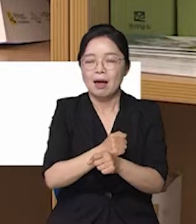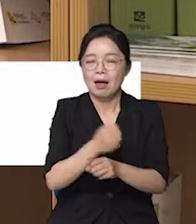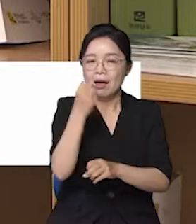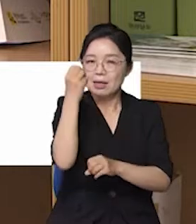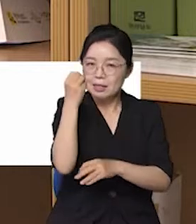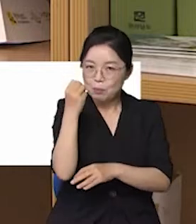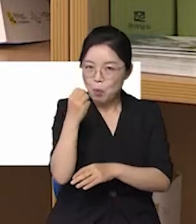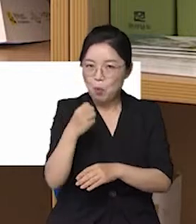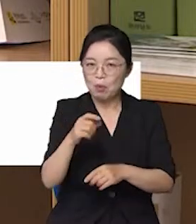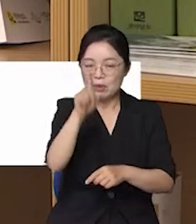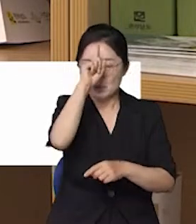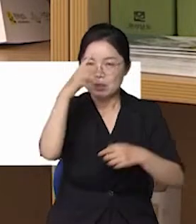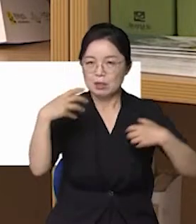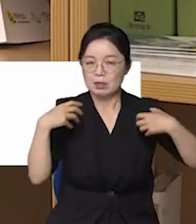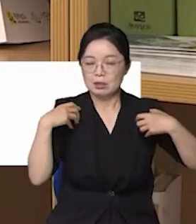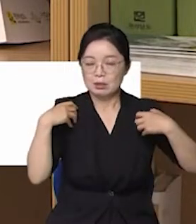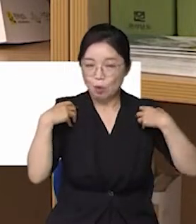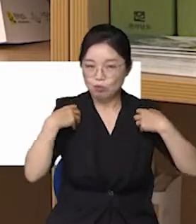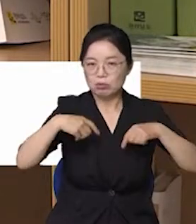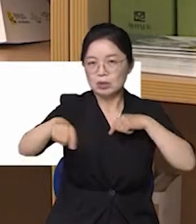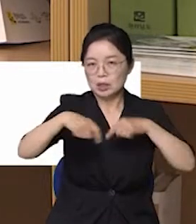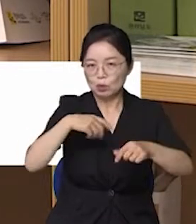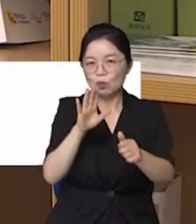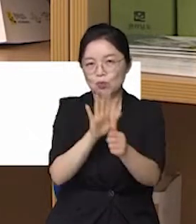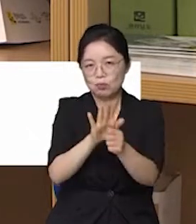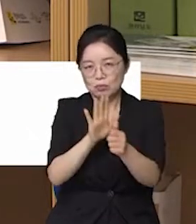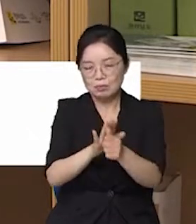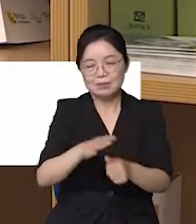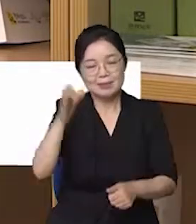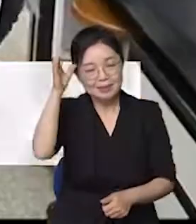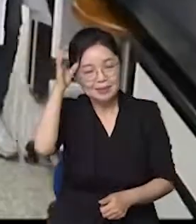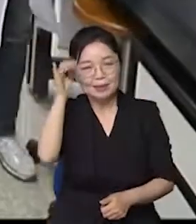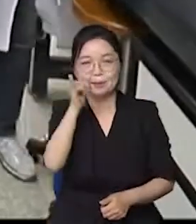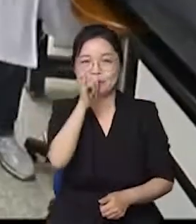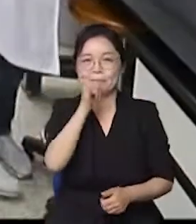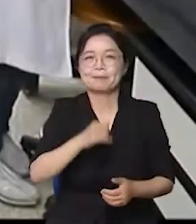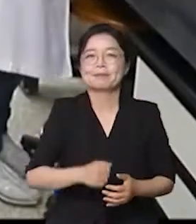기본적인 재정적인 지원 외에 다양한 형태로 지원을 할 거라고 생각이 듭니다.